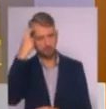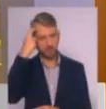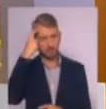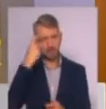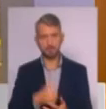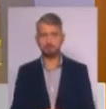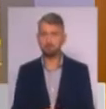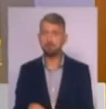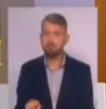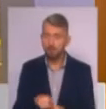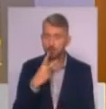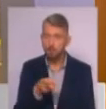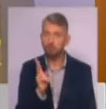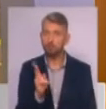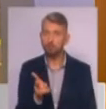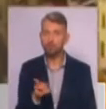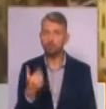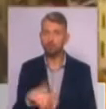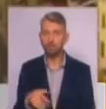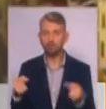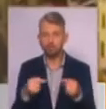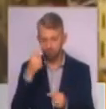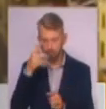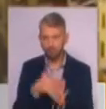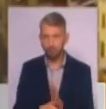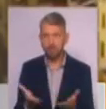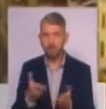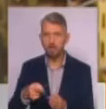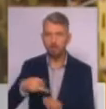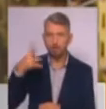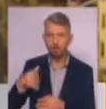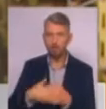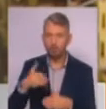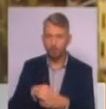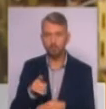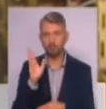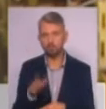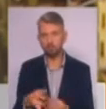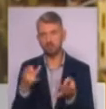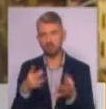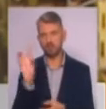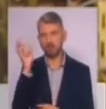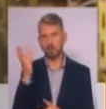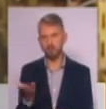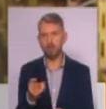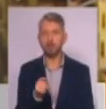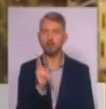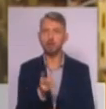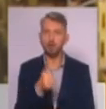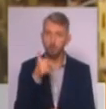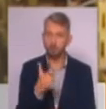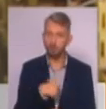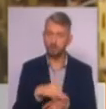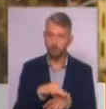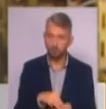Так, отак, бачите, ті, хто вже точно зрозуміли, які поверхи у нас покарані, ті будуть зі звичайним освітленням, а ті, які ще добре себе